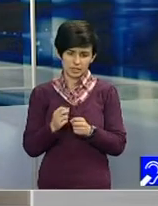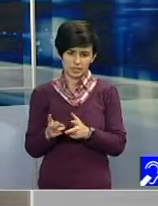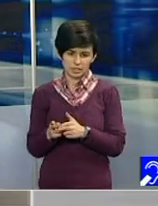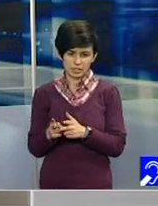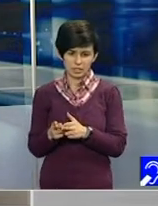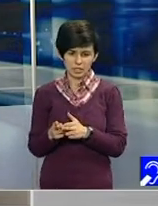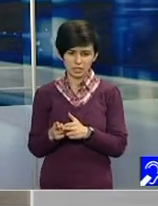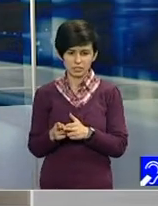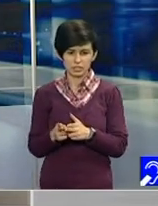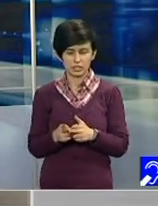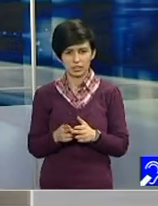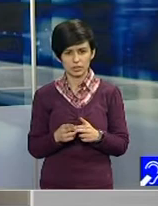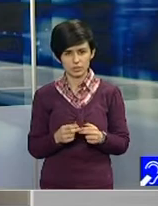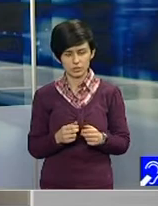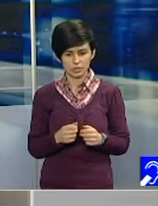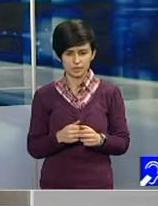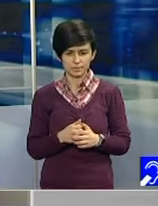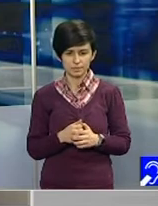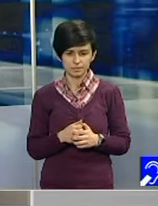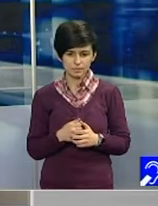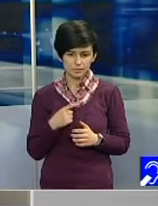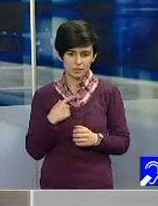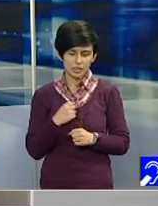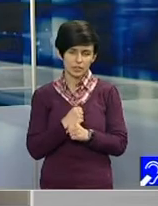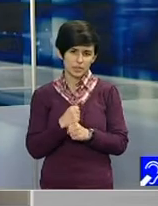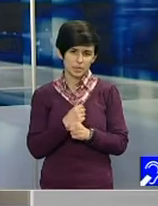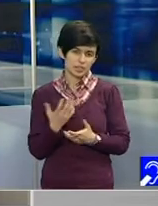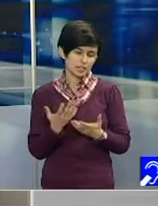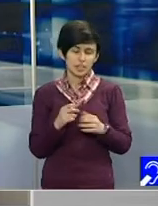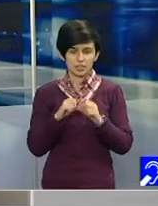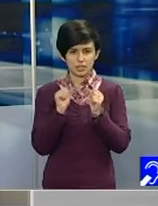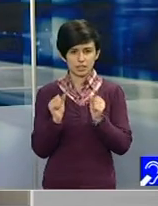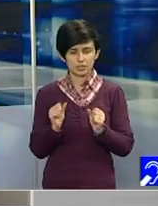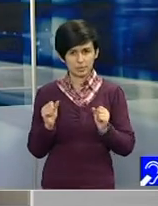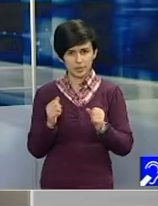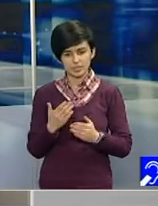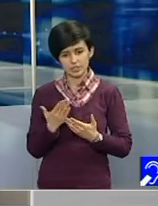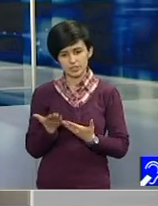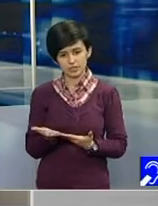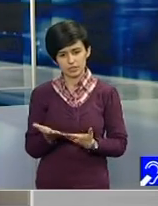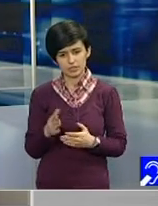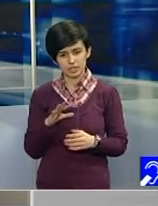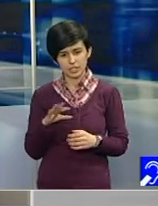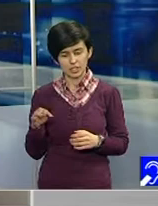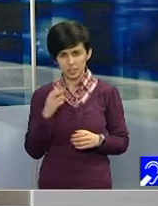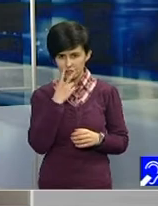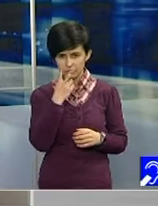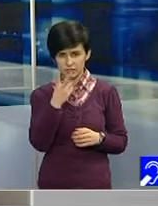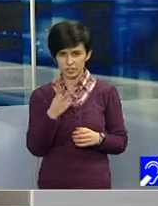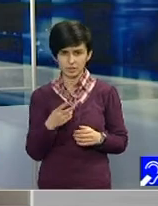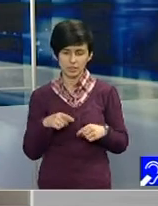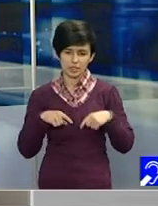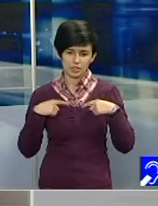treabă. Asta a fost o experiență care te modelează și îți oferă alte viziuni asupra vieții.